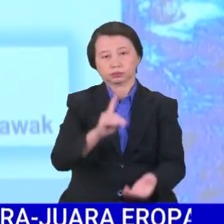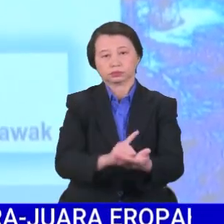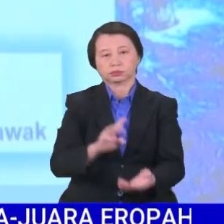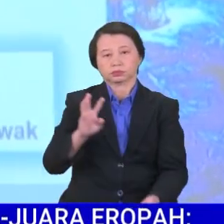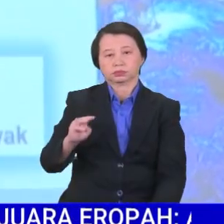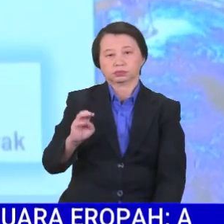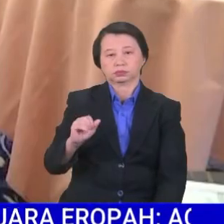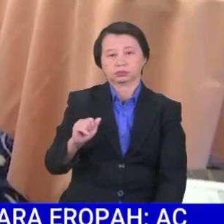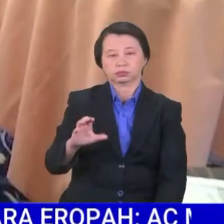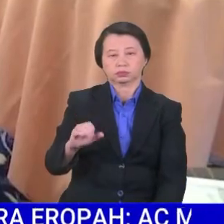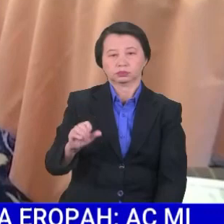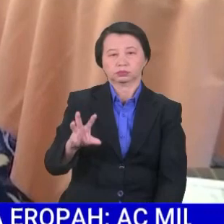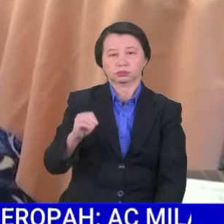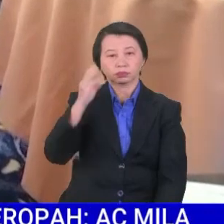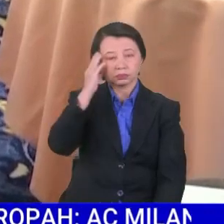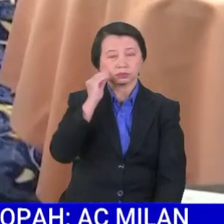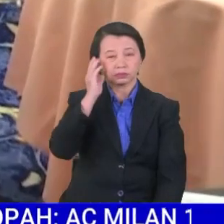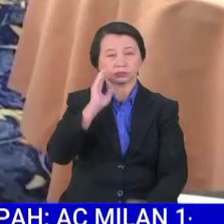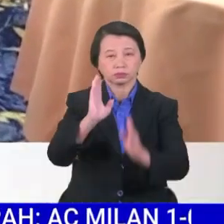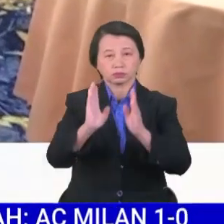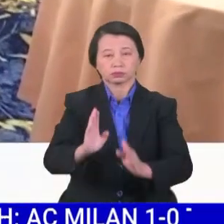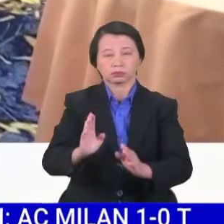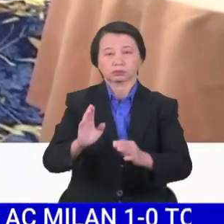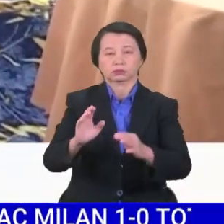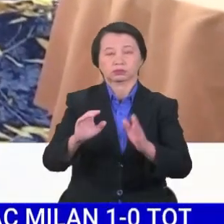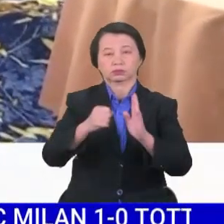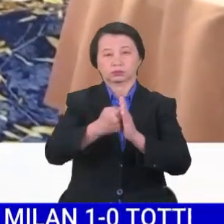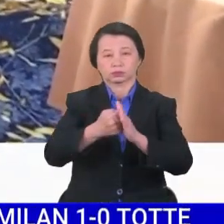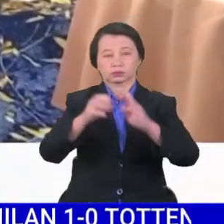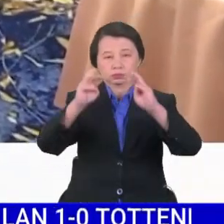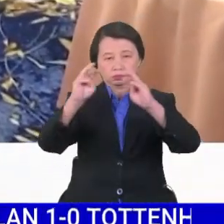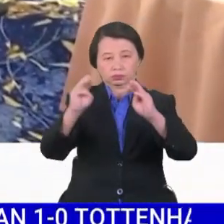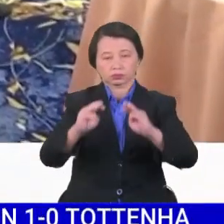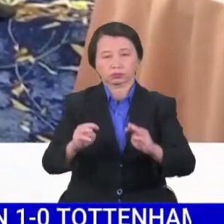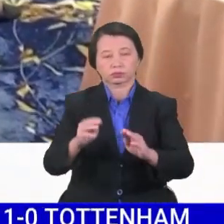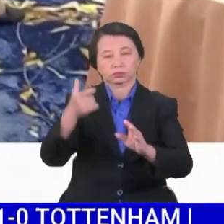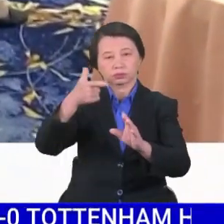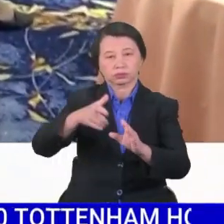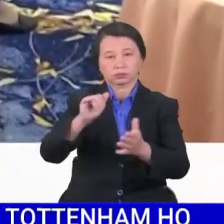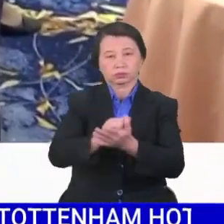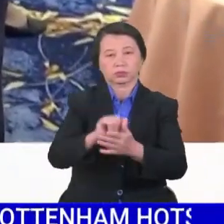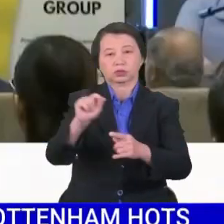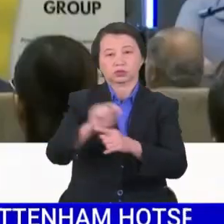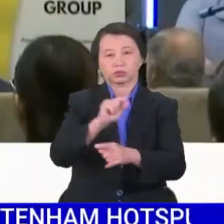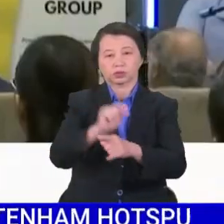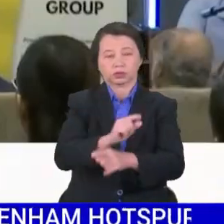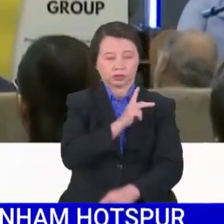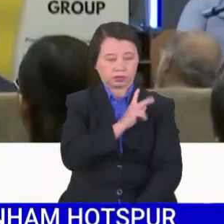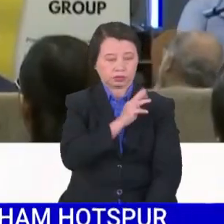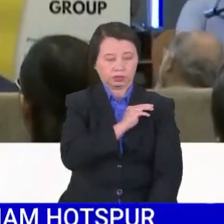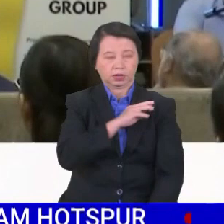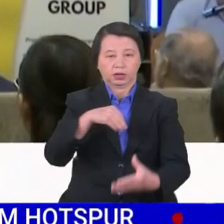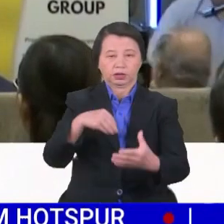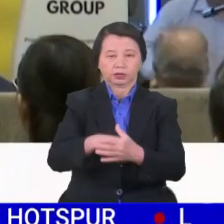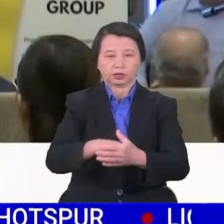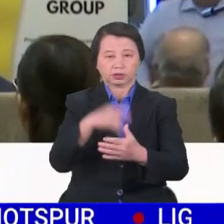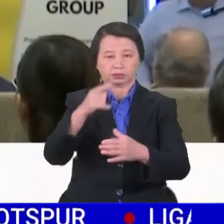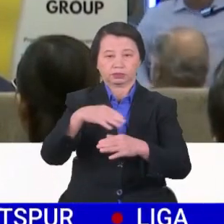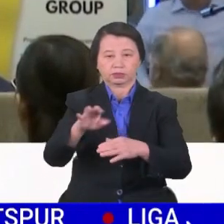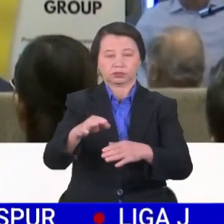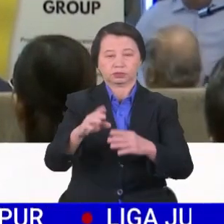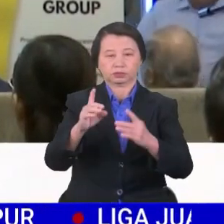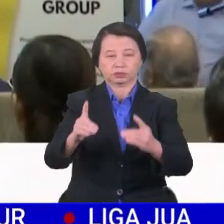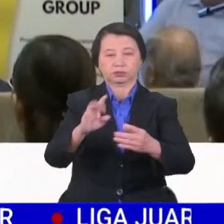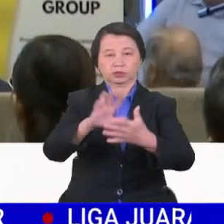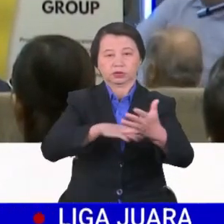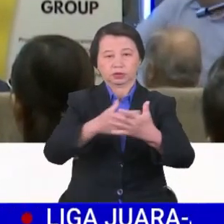menegaskan pengalaman perdanaan sumber patrolisa mprc akan digunakan oleh Kementerian Dalam usaha untuk menerbitkan